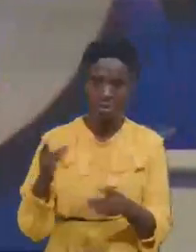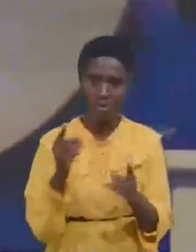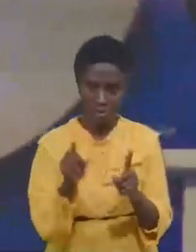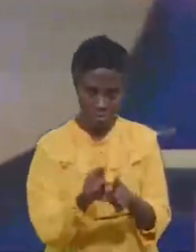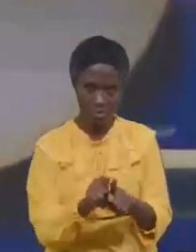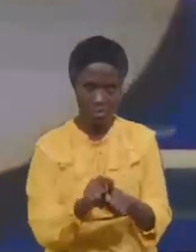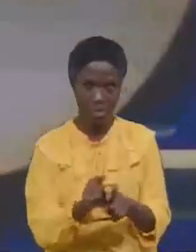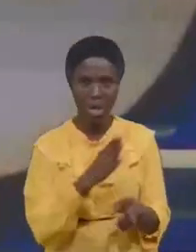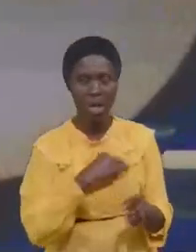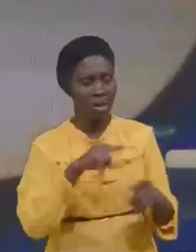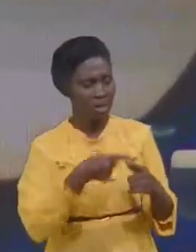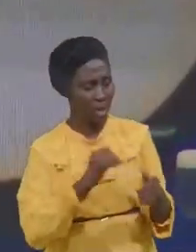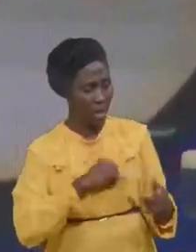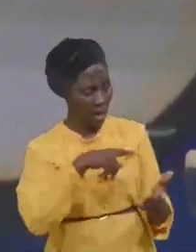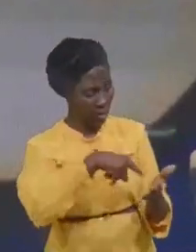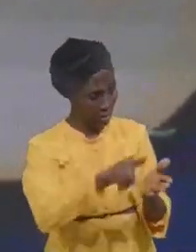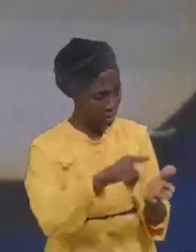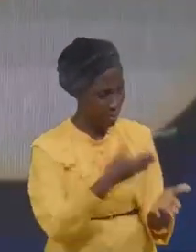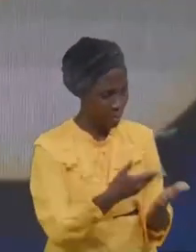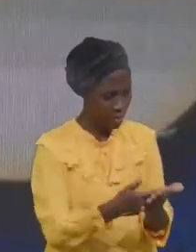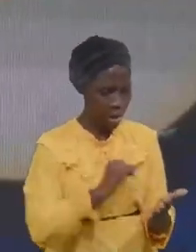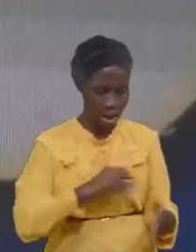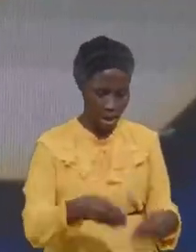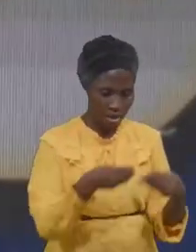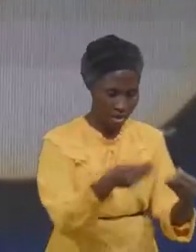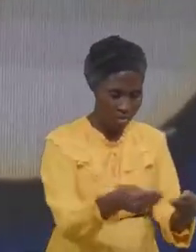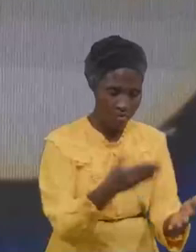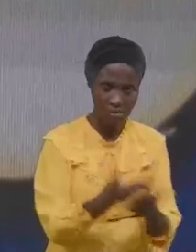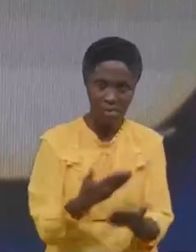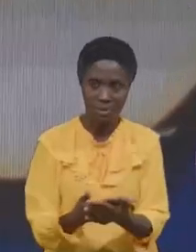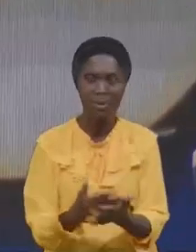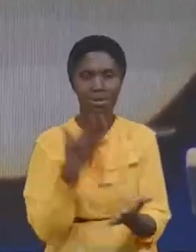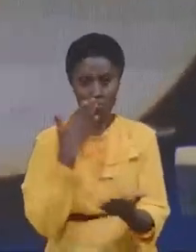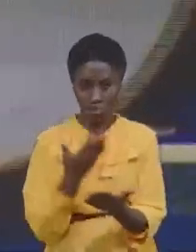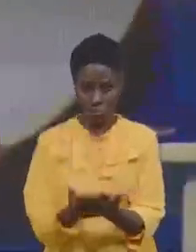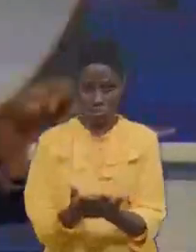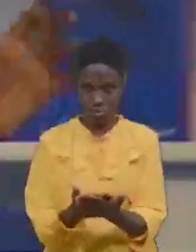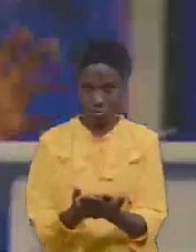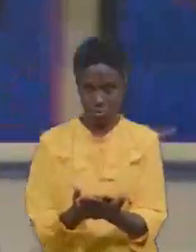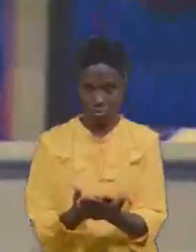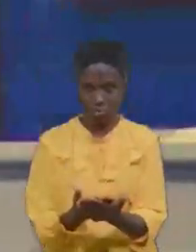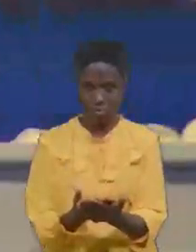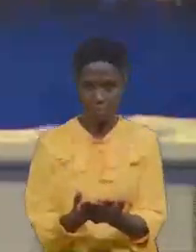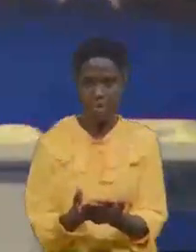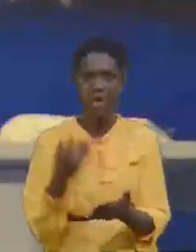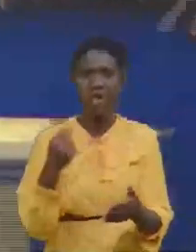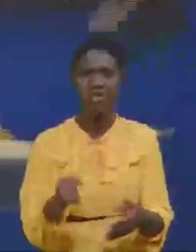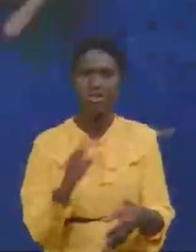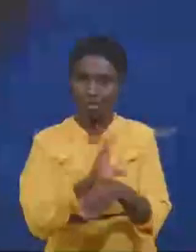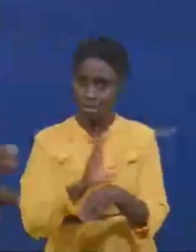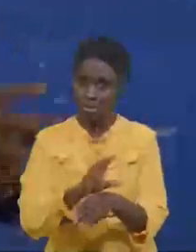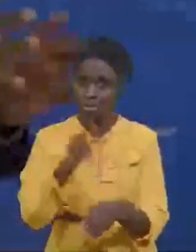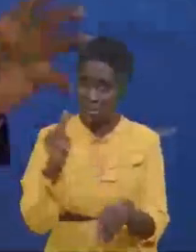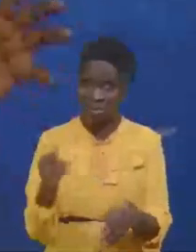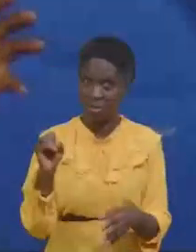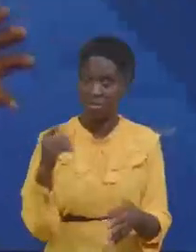et puis je paie de l'argent. Oui, c'est bon. Oui, l'église a besoin de l'argent